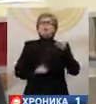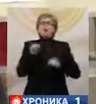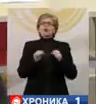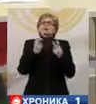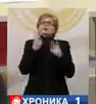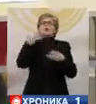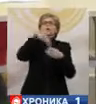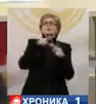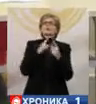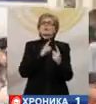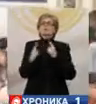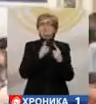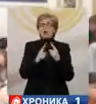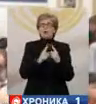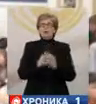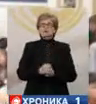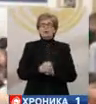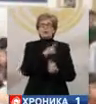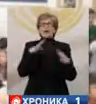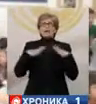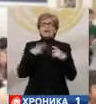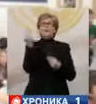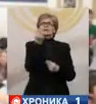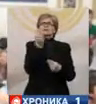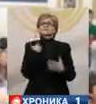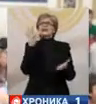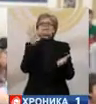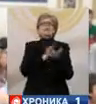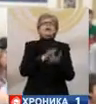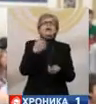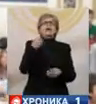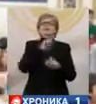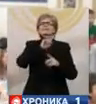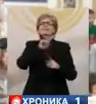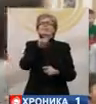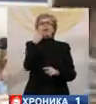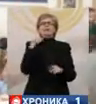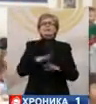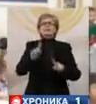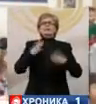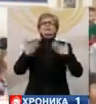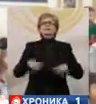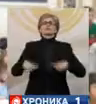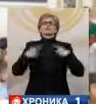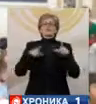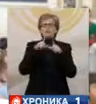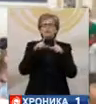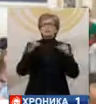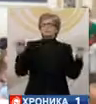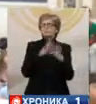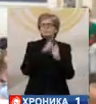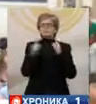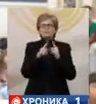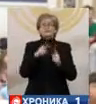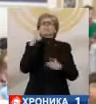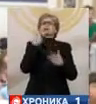učestvovanja u saobraćaju. U Republici Srbiji imamo cilj da nijedno dete ne izgubi život u saobraćajnim nesgodama. Vizija nula